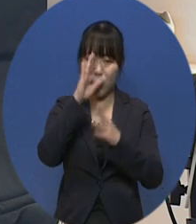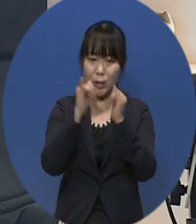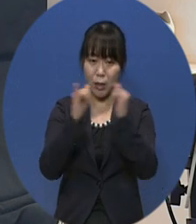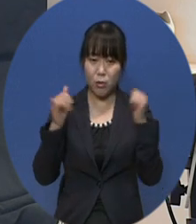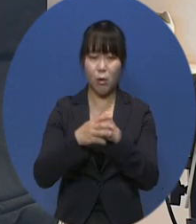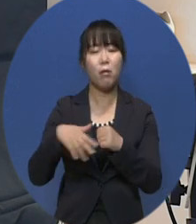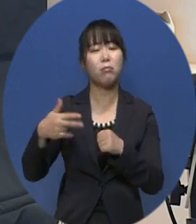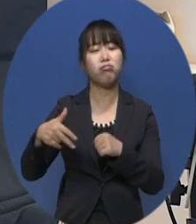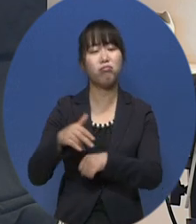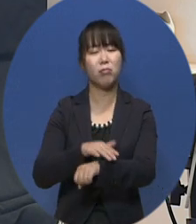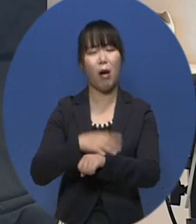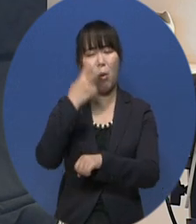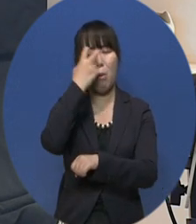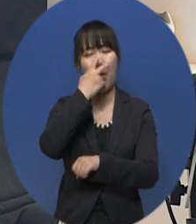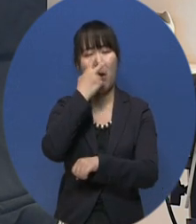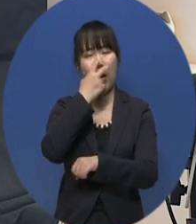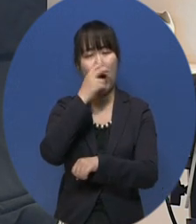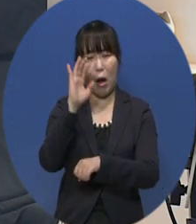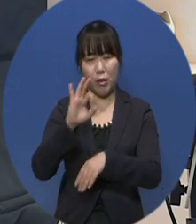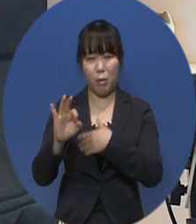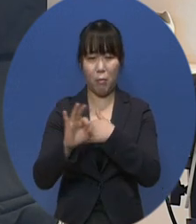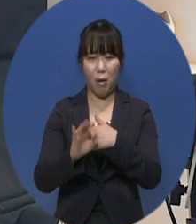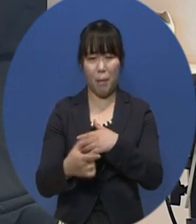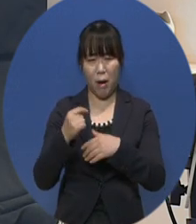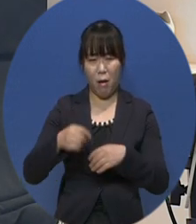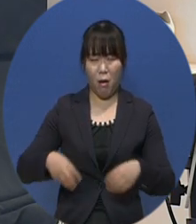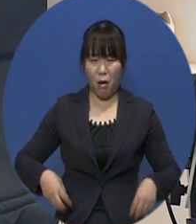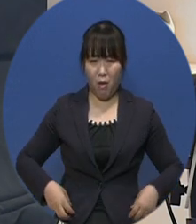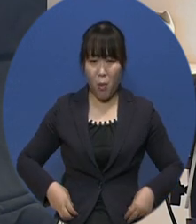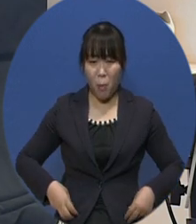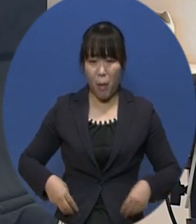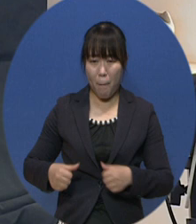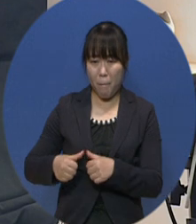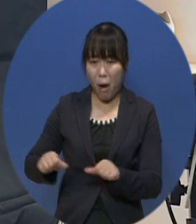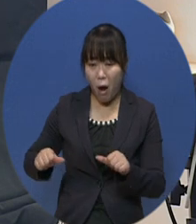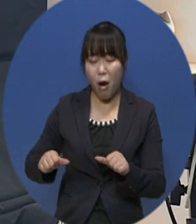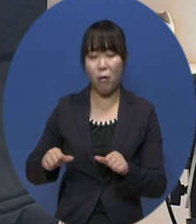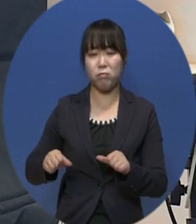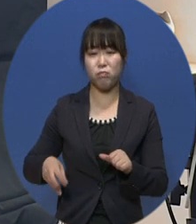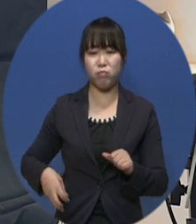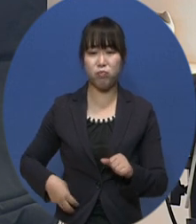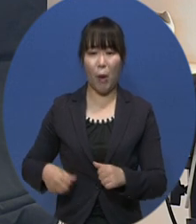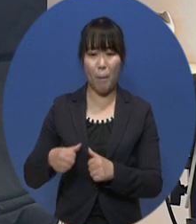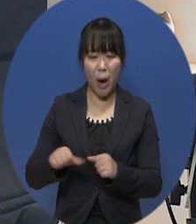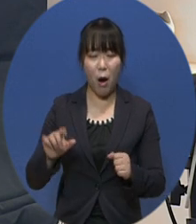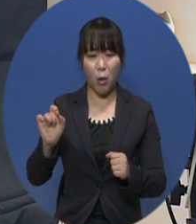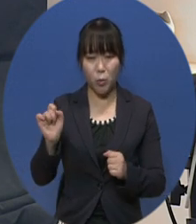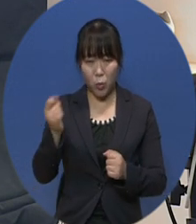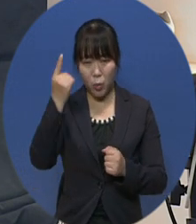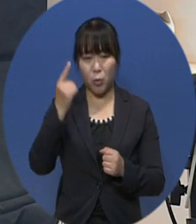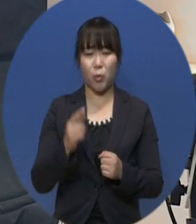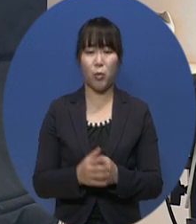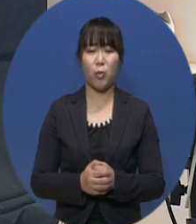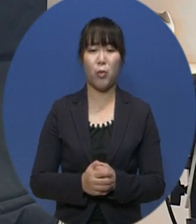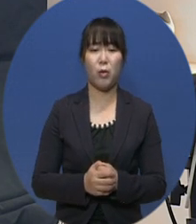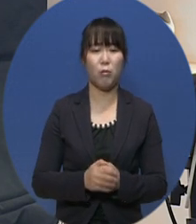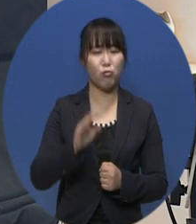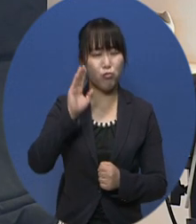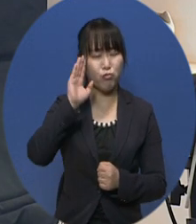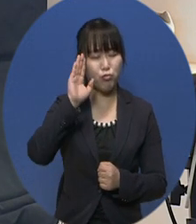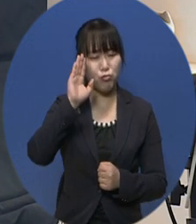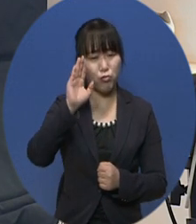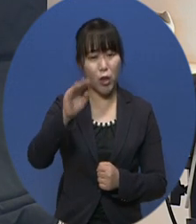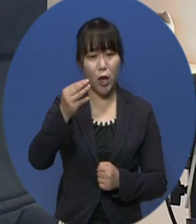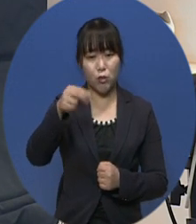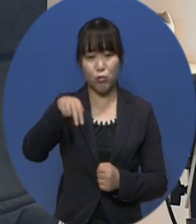소변을 제대로 잘 관리하지 않으면 금방 콩팥이 망가지고 콩팥이 망가지는 것 때문에 나중에